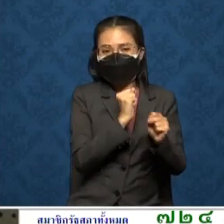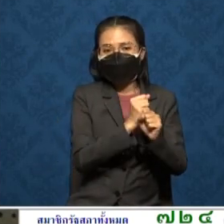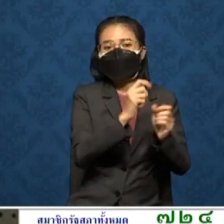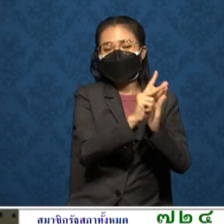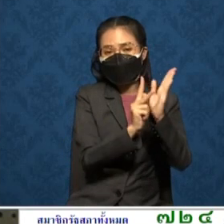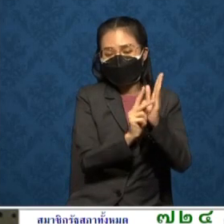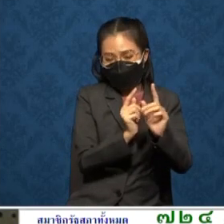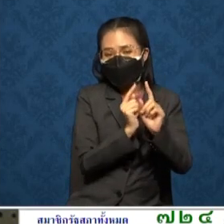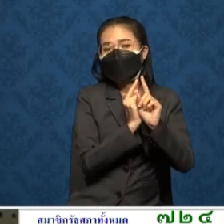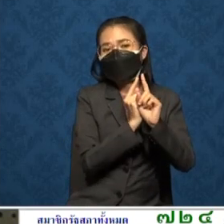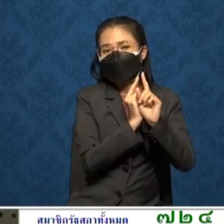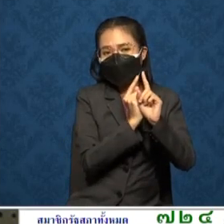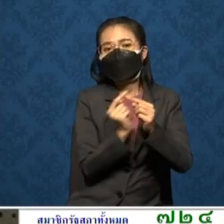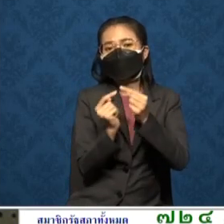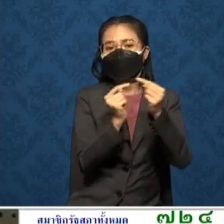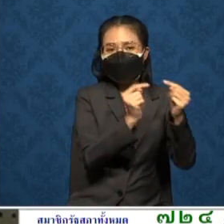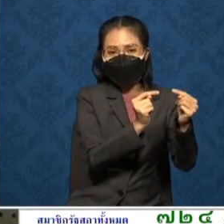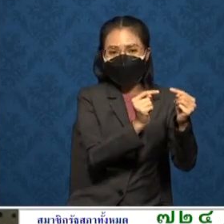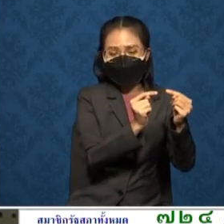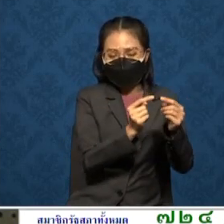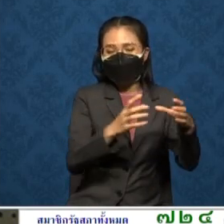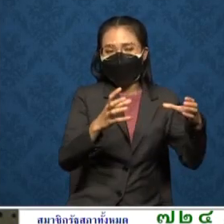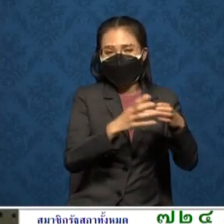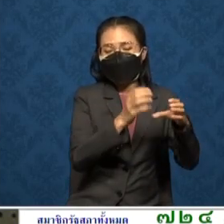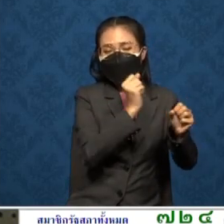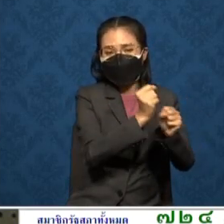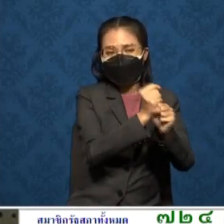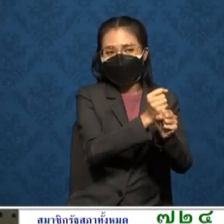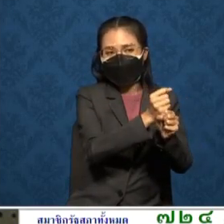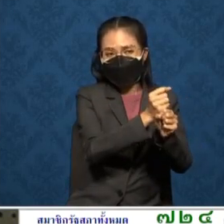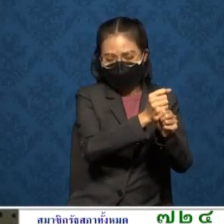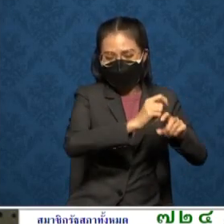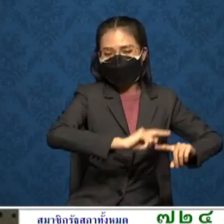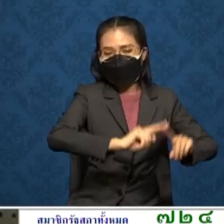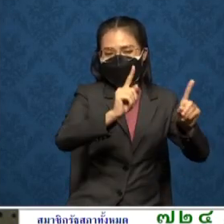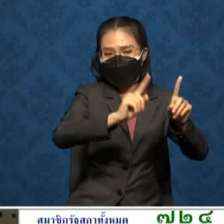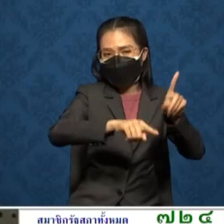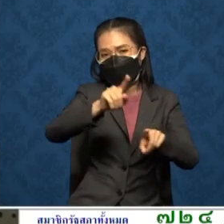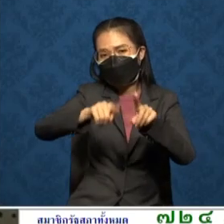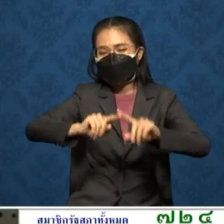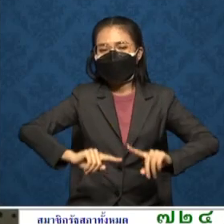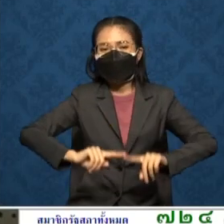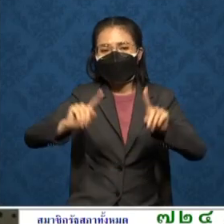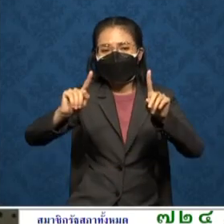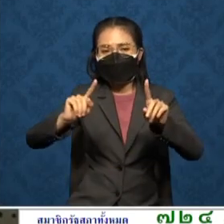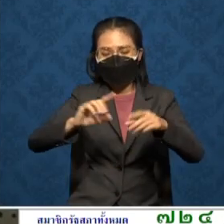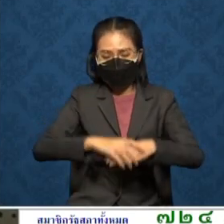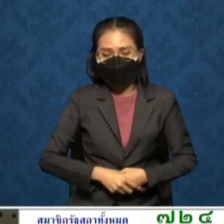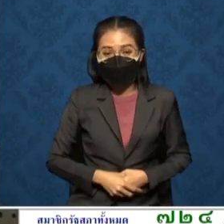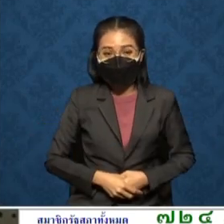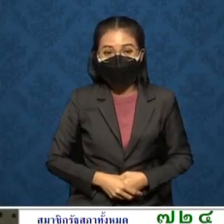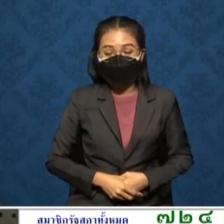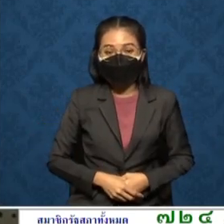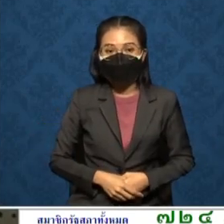ซึ่งก็คือกฎหมายลูกซึ่งแต่ละหน่วยงานอาจจะมีความแตกต่างกันออกไปนอกจากนี้ท่านประธานที่เคาร